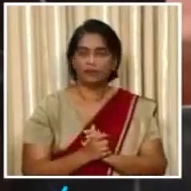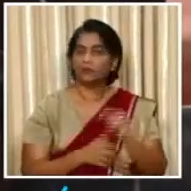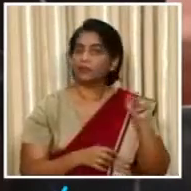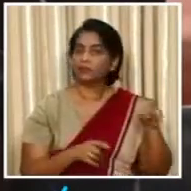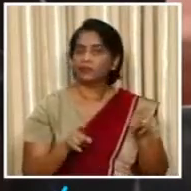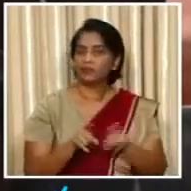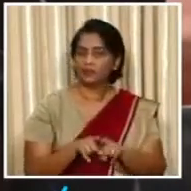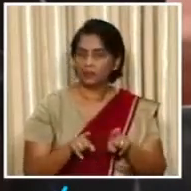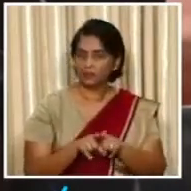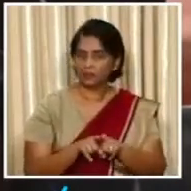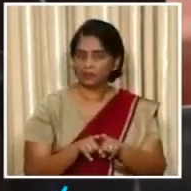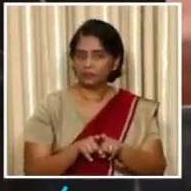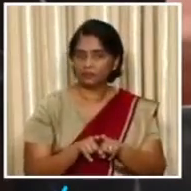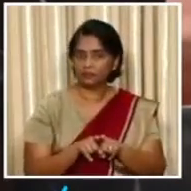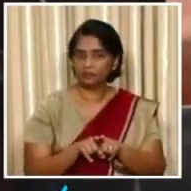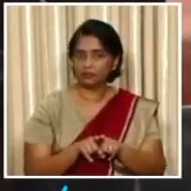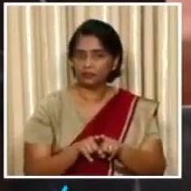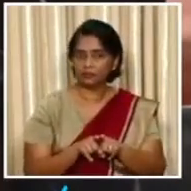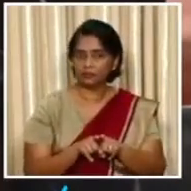22/55/55 இலக்க